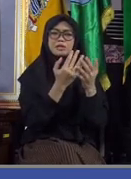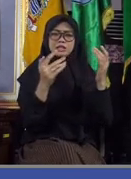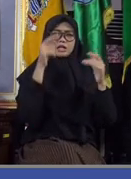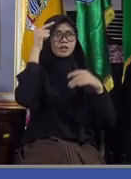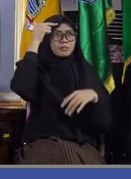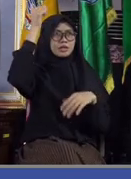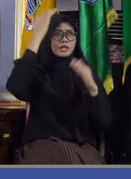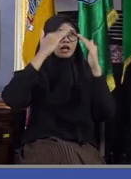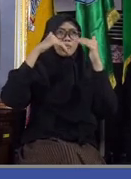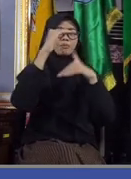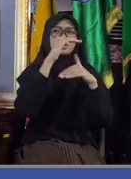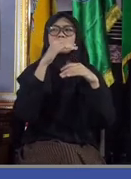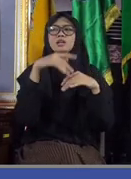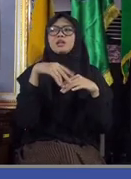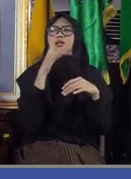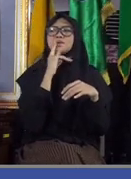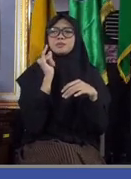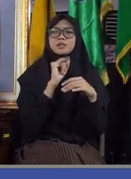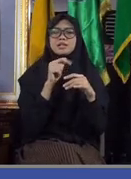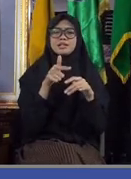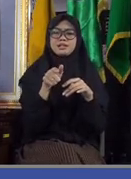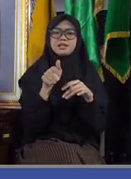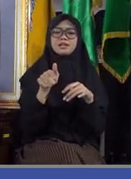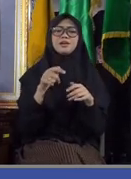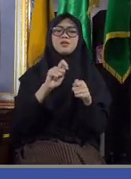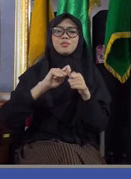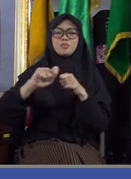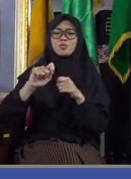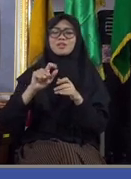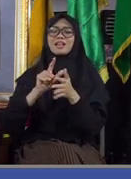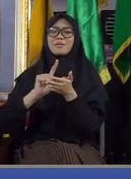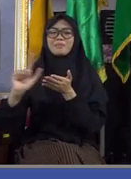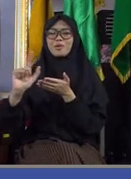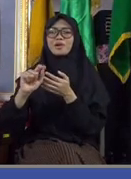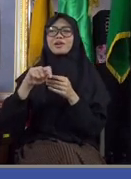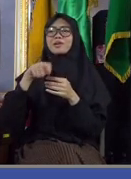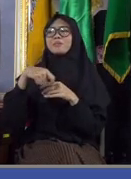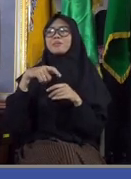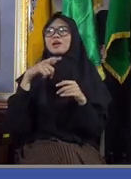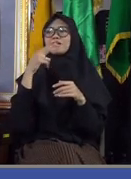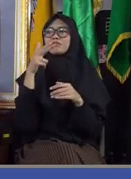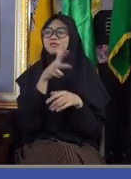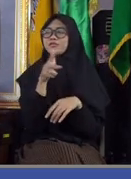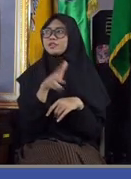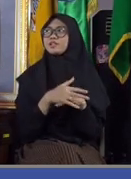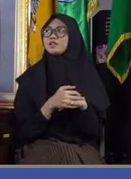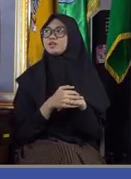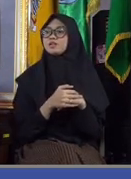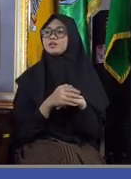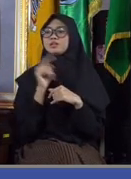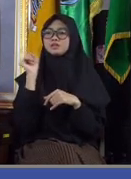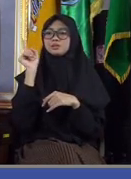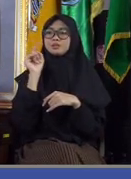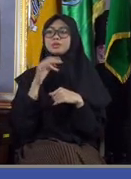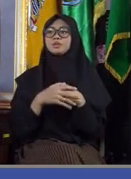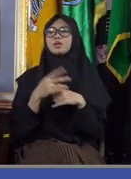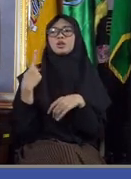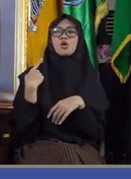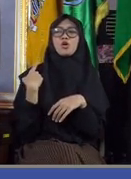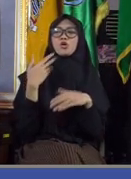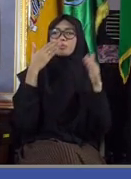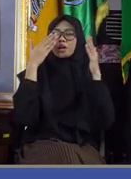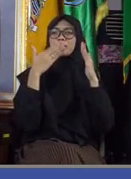laporannya keren banget pakai video biasanya ini terus tambahin ya mohon perhatian Pak di desa